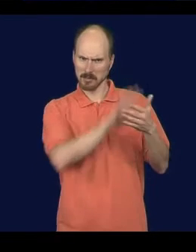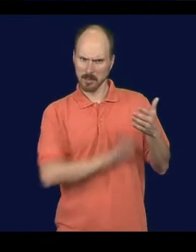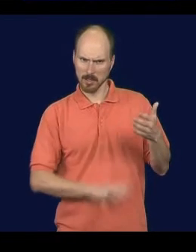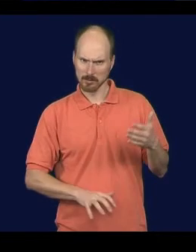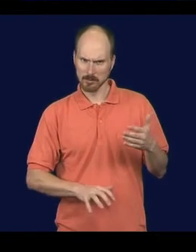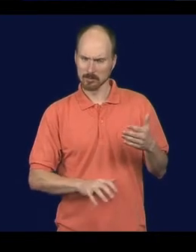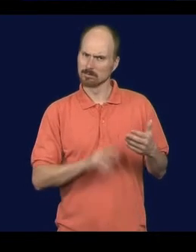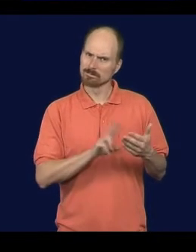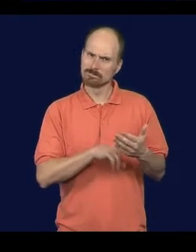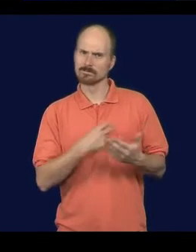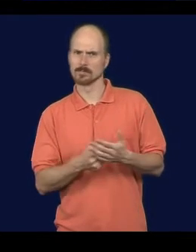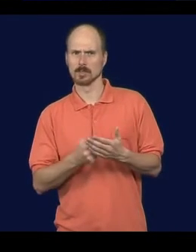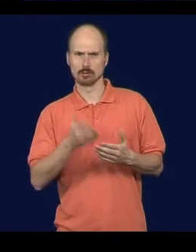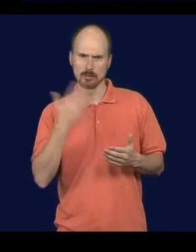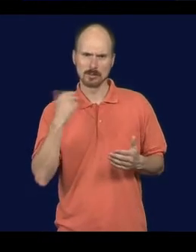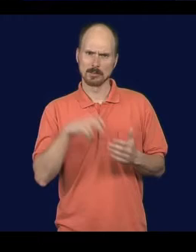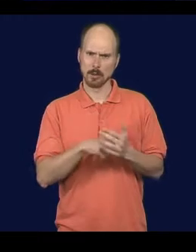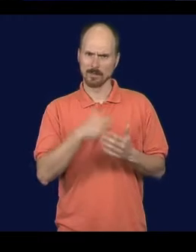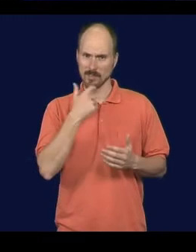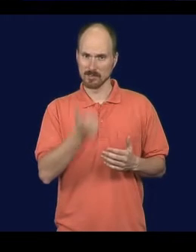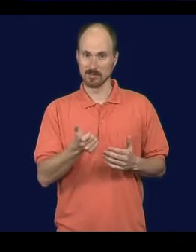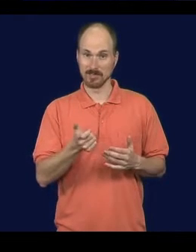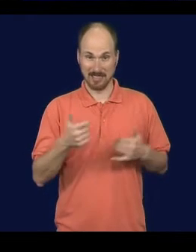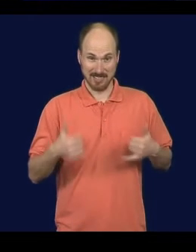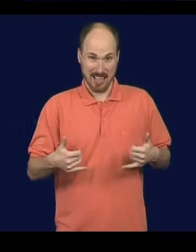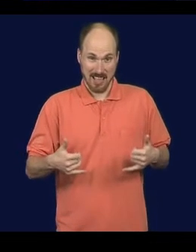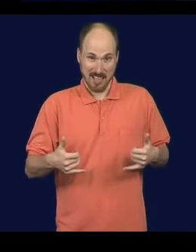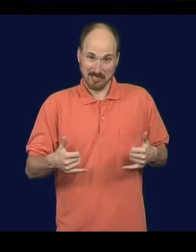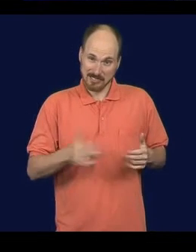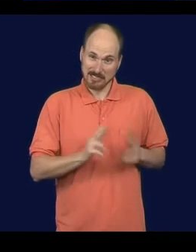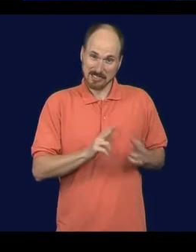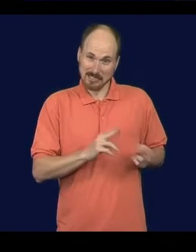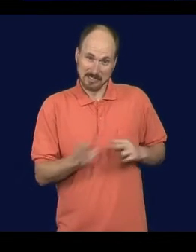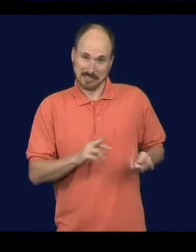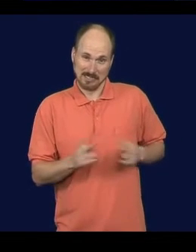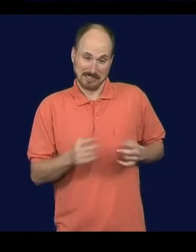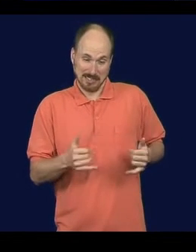konzolím. Zde byl však tento senzor upraven